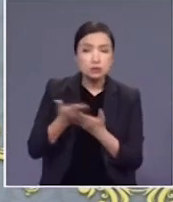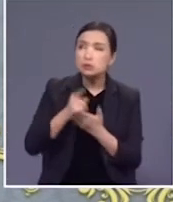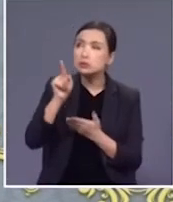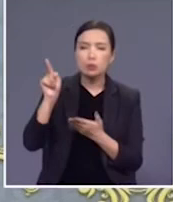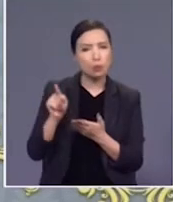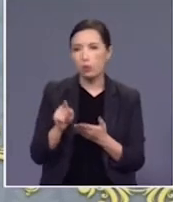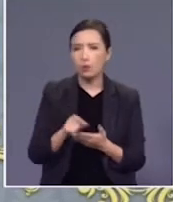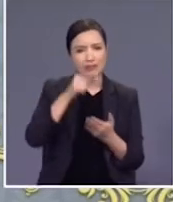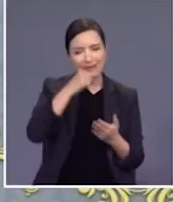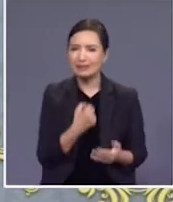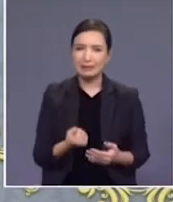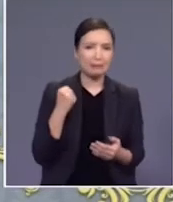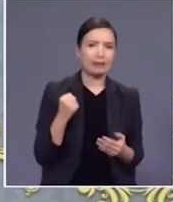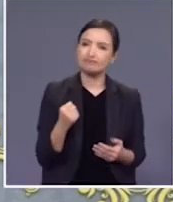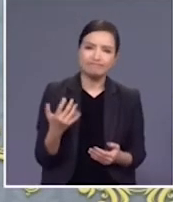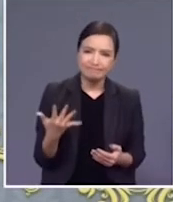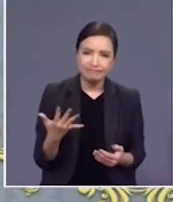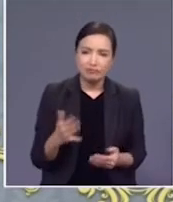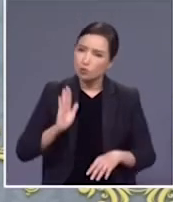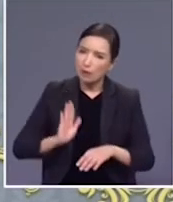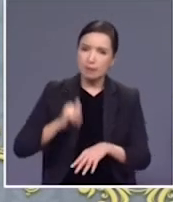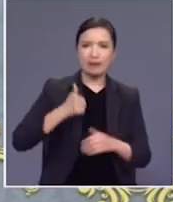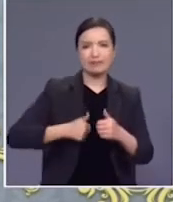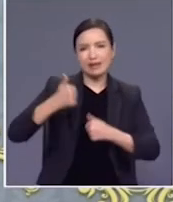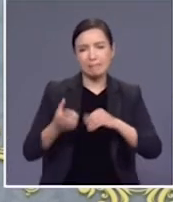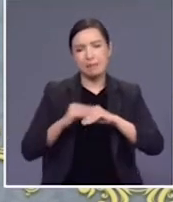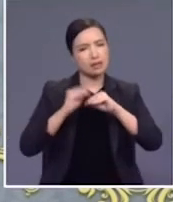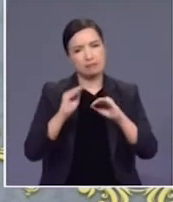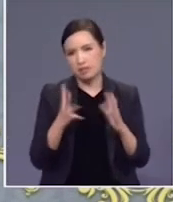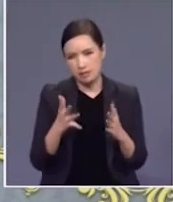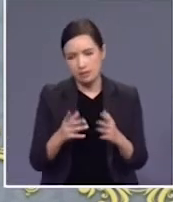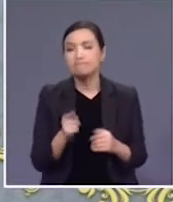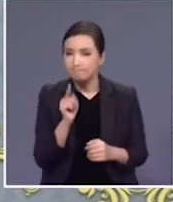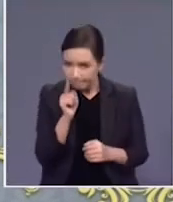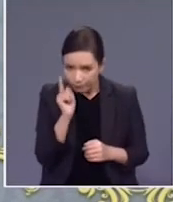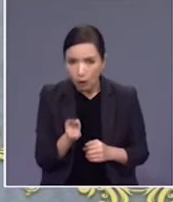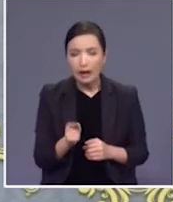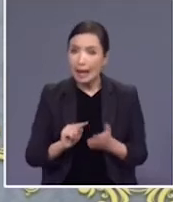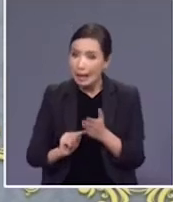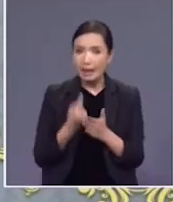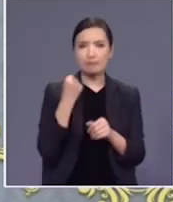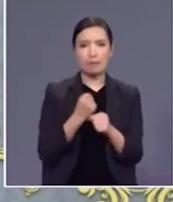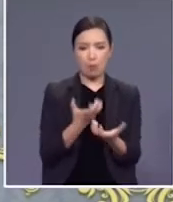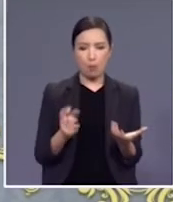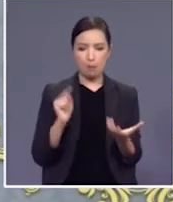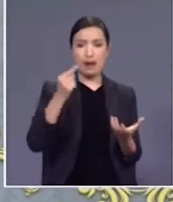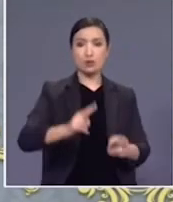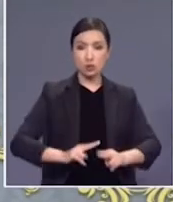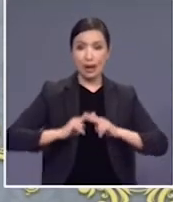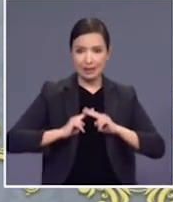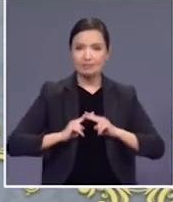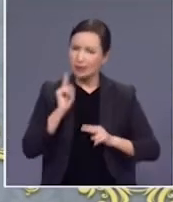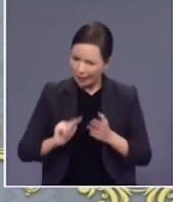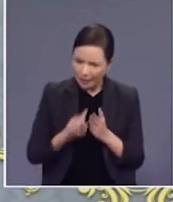นะครับหรือเราก็ไม่มีขีดความสามารถในการแข่งขันที่เพิ่มขึ้นมาได้ทั้งนี้การที่เริ่มสร้างนวัตกรรมใหม่ๆนั้นผมอยากให้เ